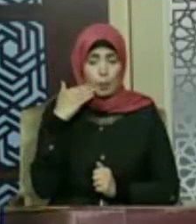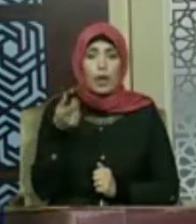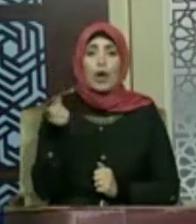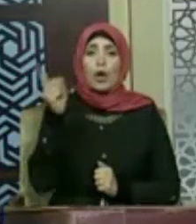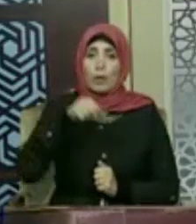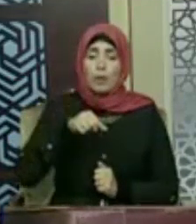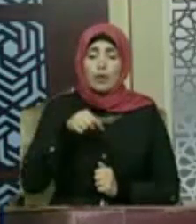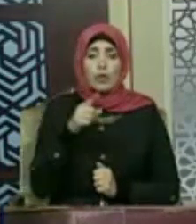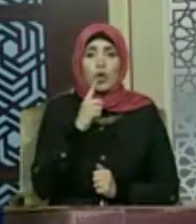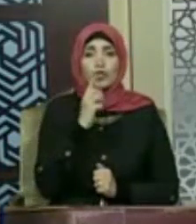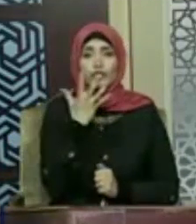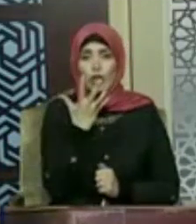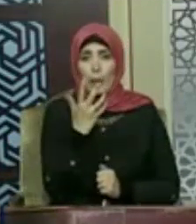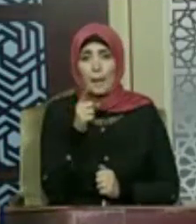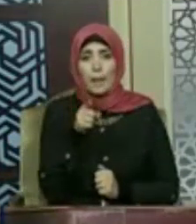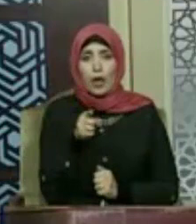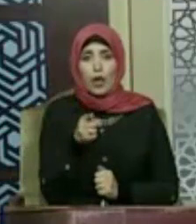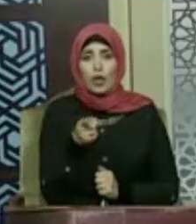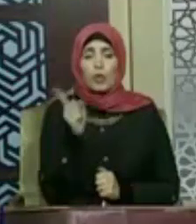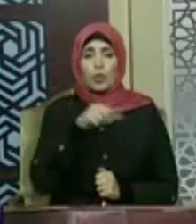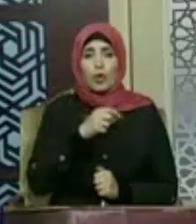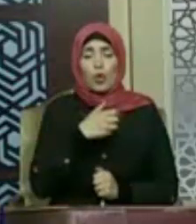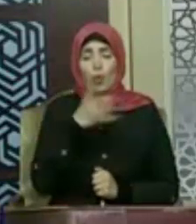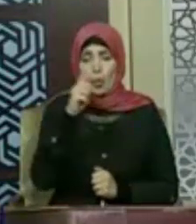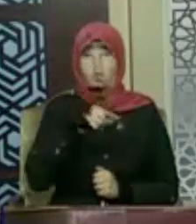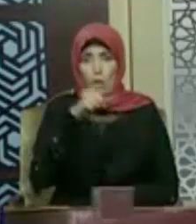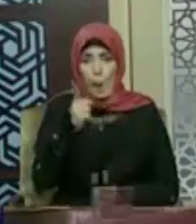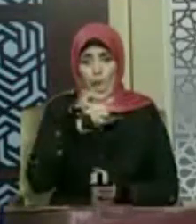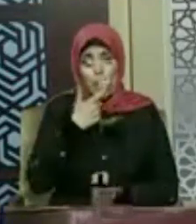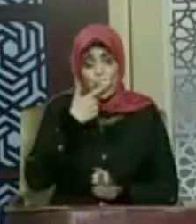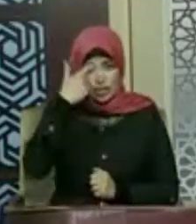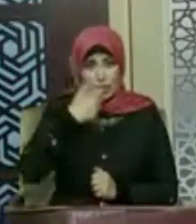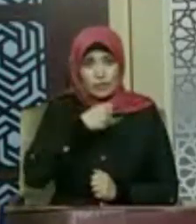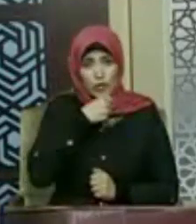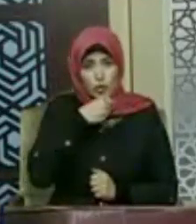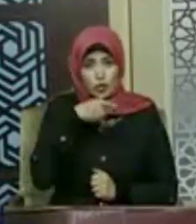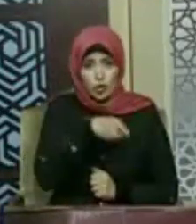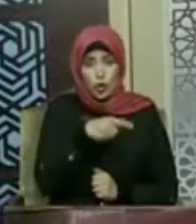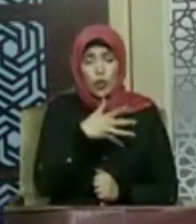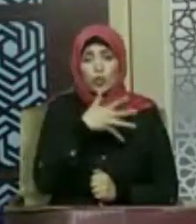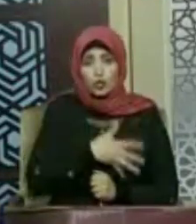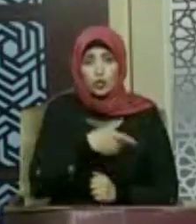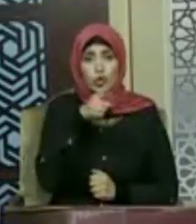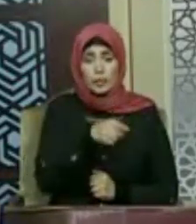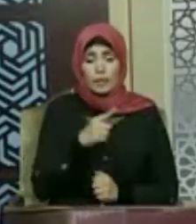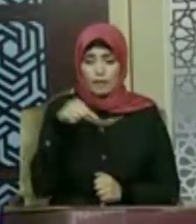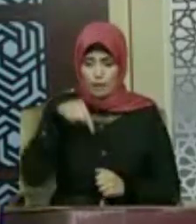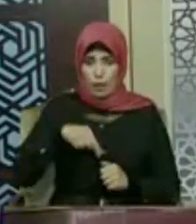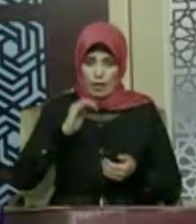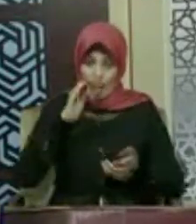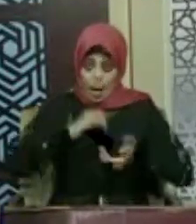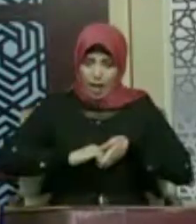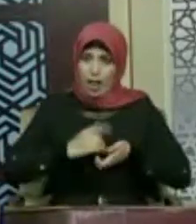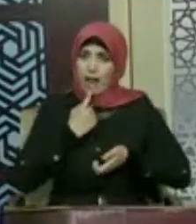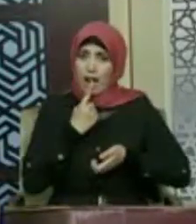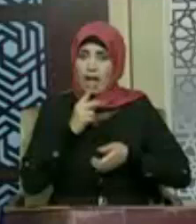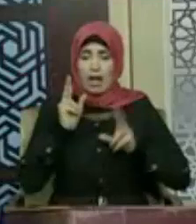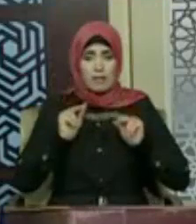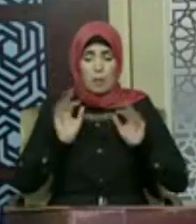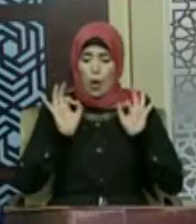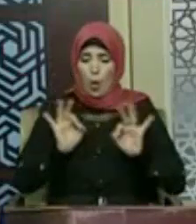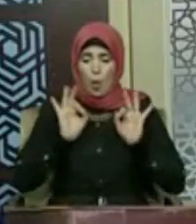شبابهم وشيوخهم، هنا على العهد لن يخزلوك أبدا،